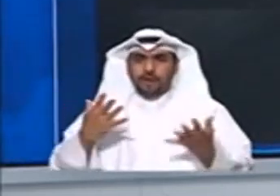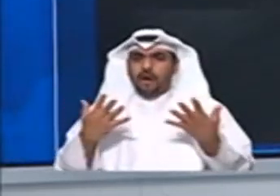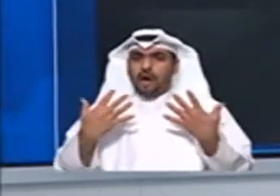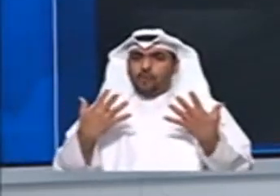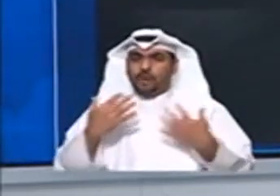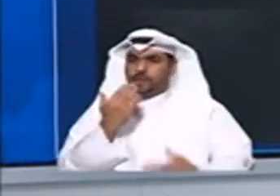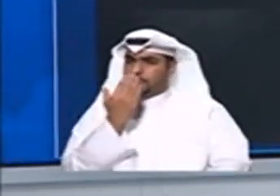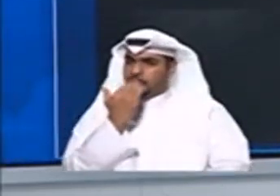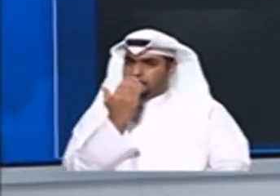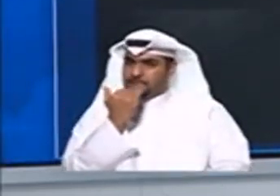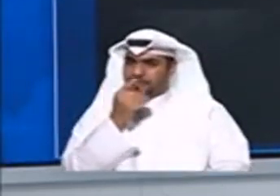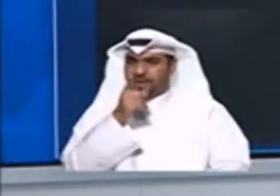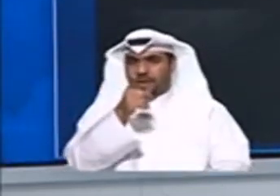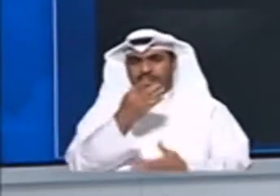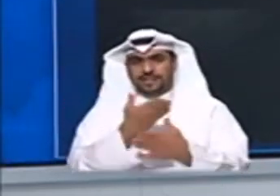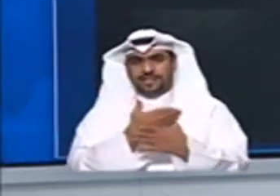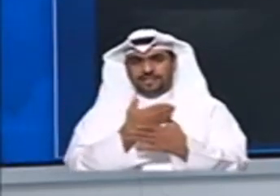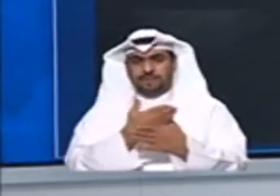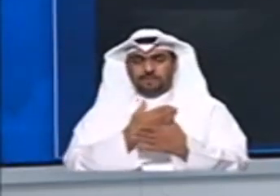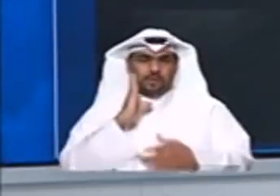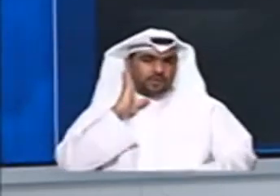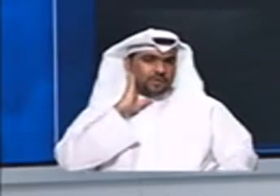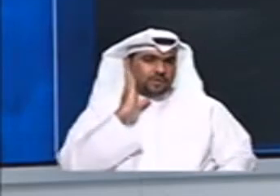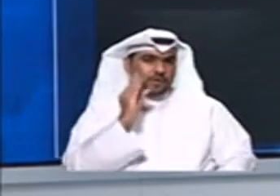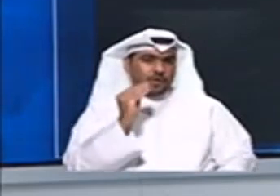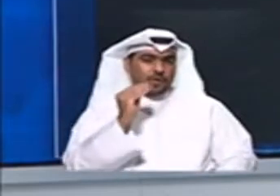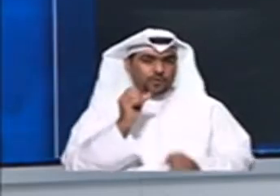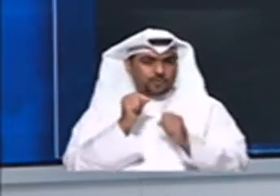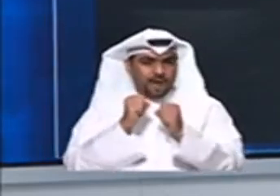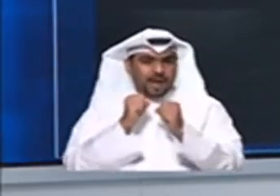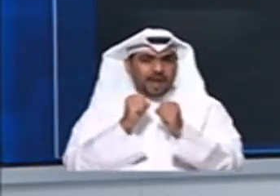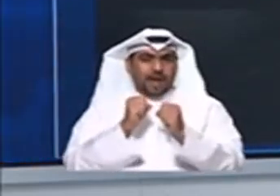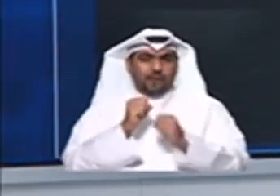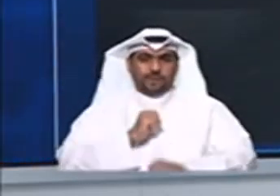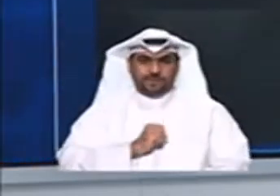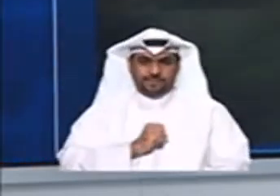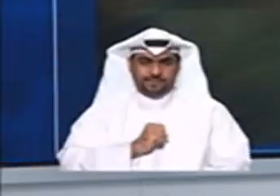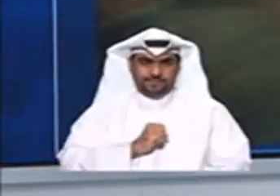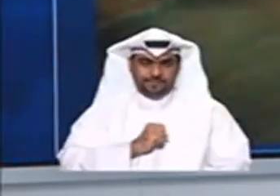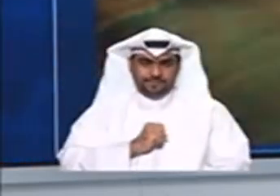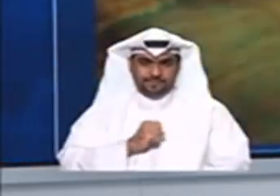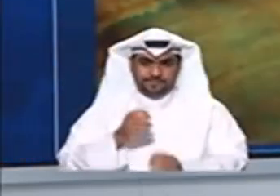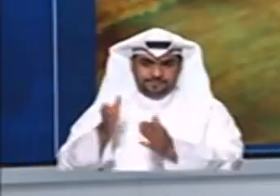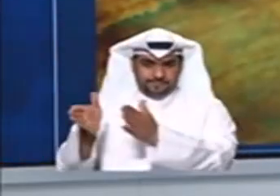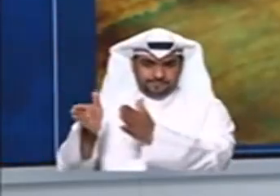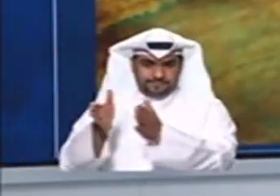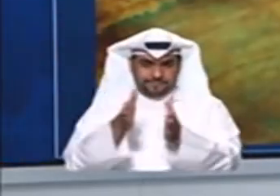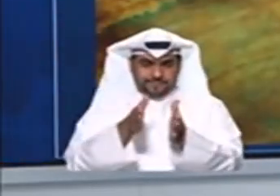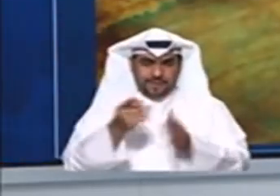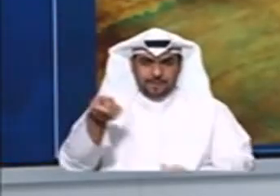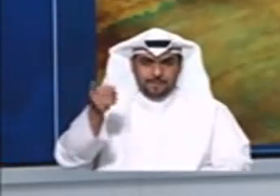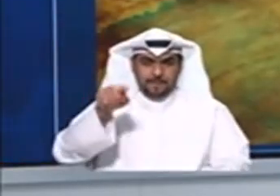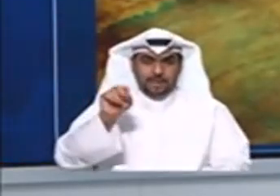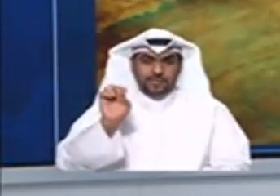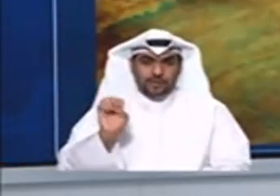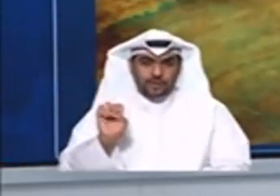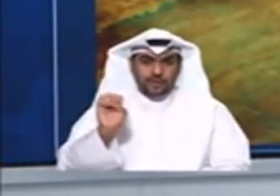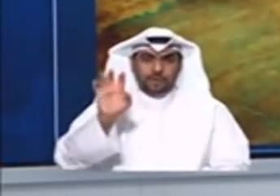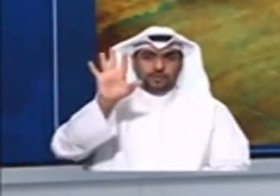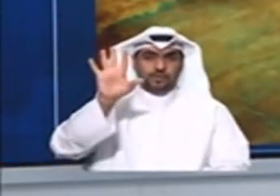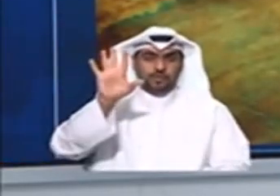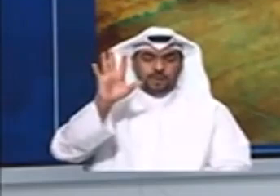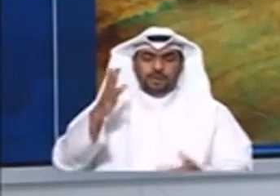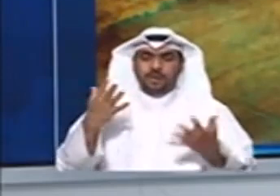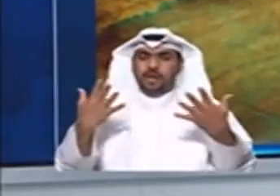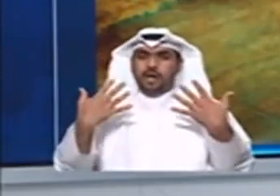راح يكون جنوبي غربي إلى متقلب الاتجاه على المناطق البرية. مع دخول ساعات الصباح الأولى من يوم الغد راح يستمر معنا الهواء الكوس